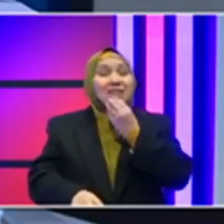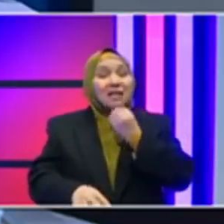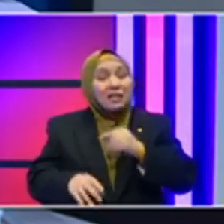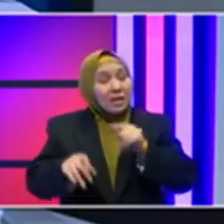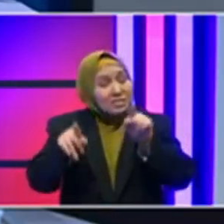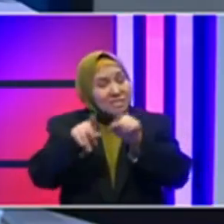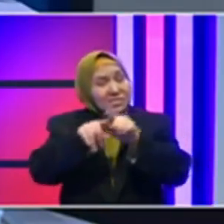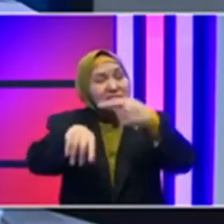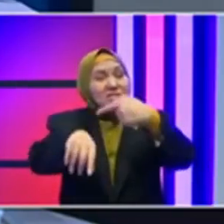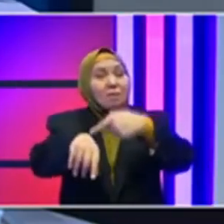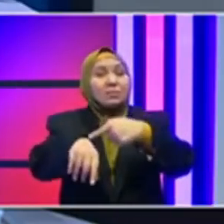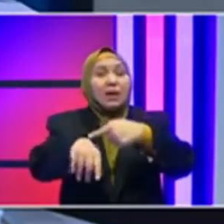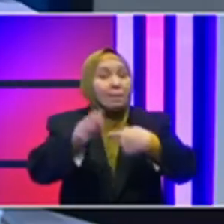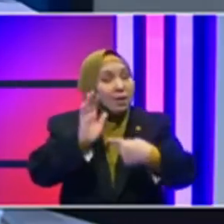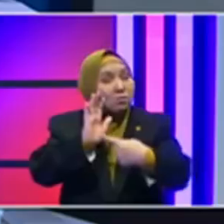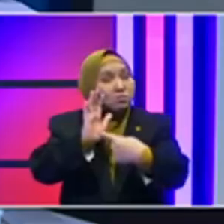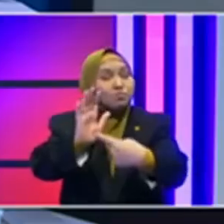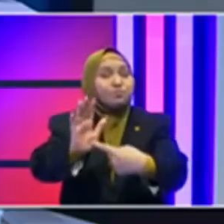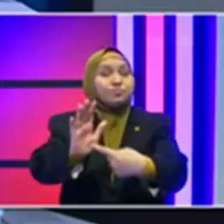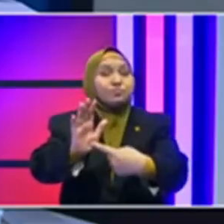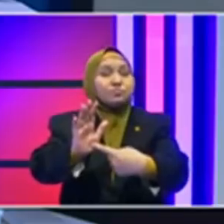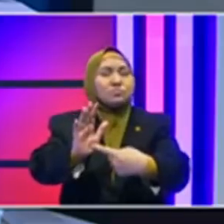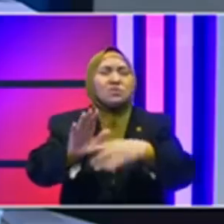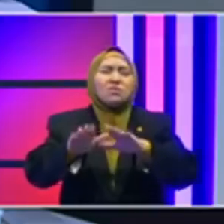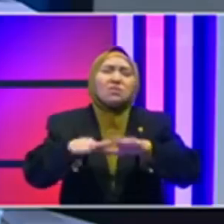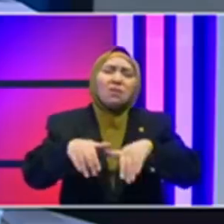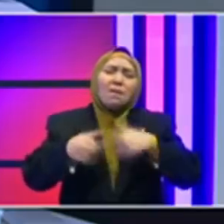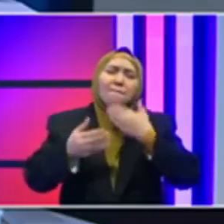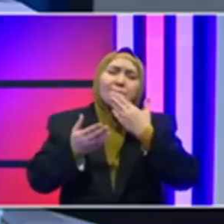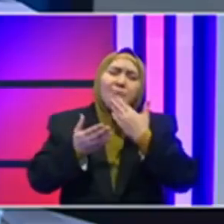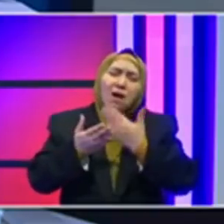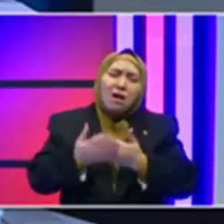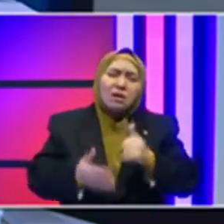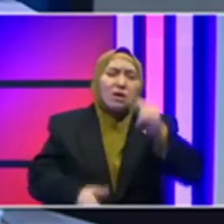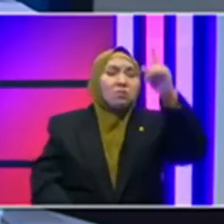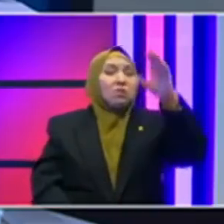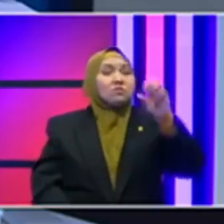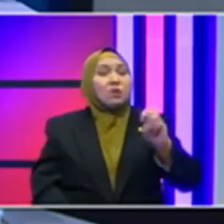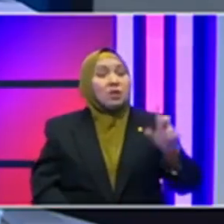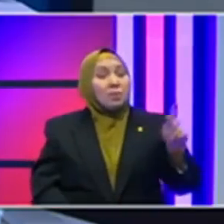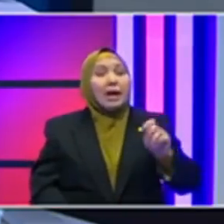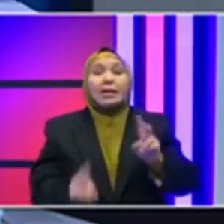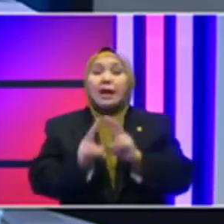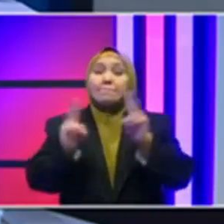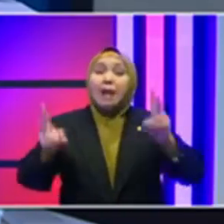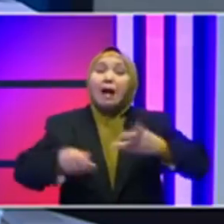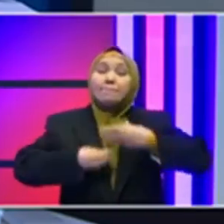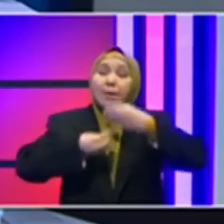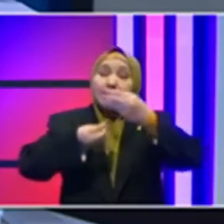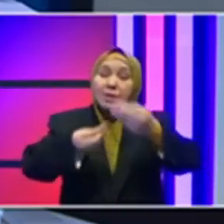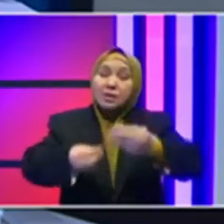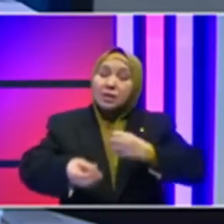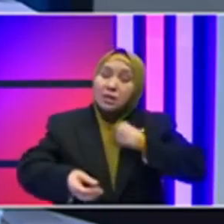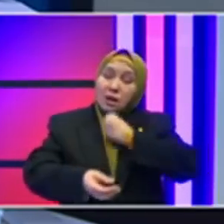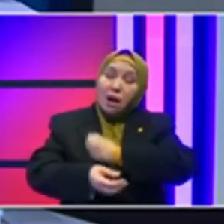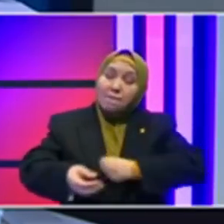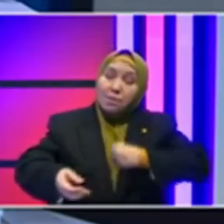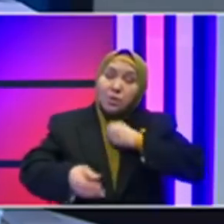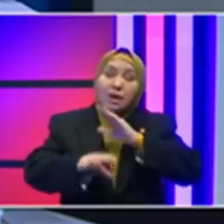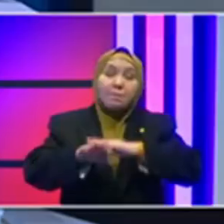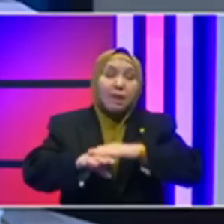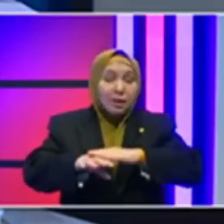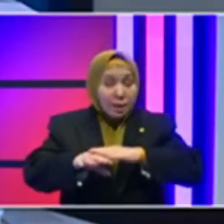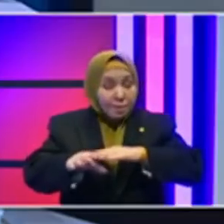masa yang sama juga menunjukkan betapa baiknya Allah subhanahu wa ta'ala yang Maha Pemberi keampunan kepada mereka